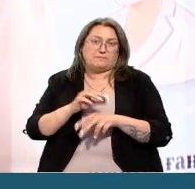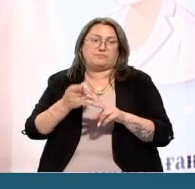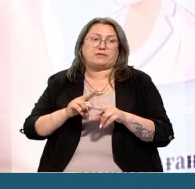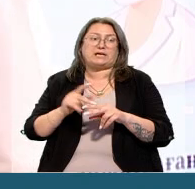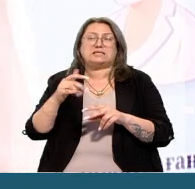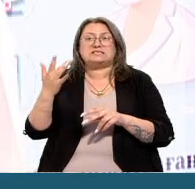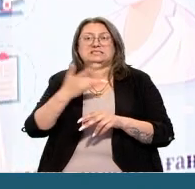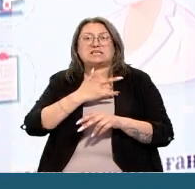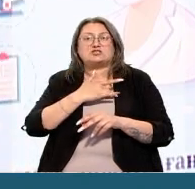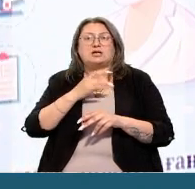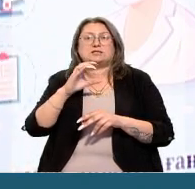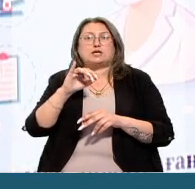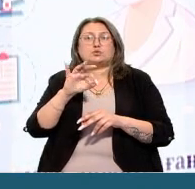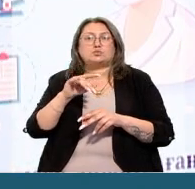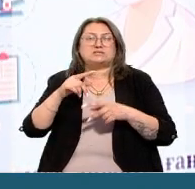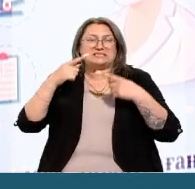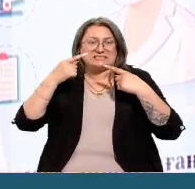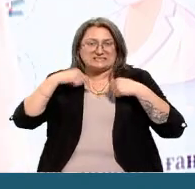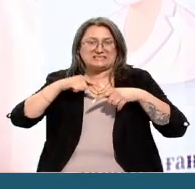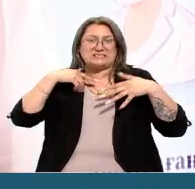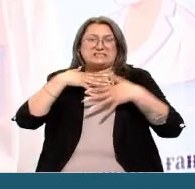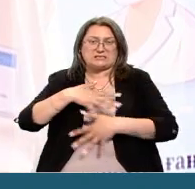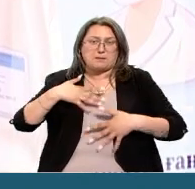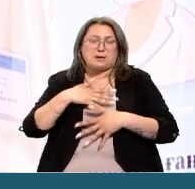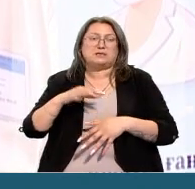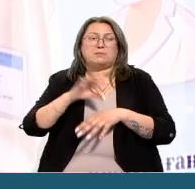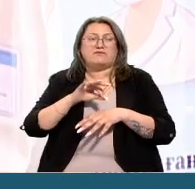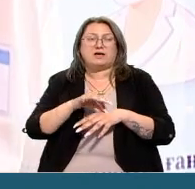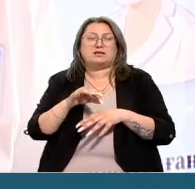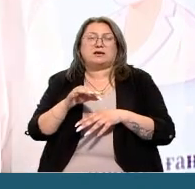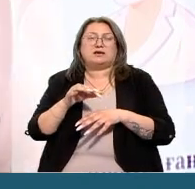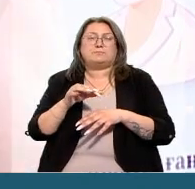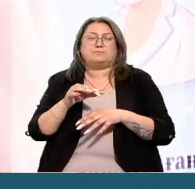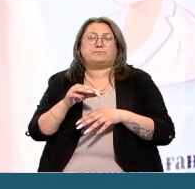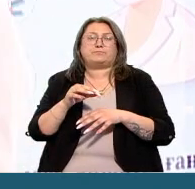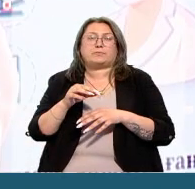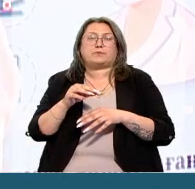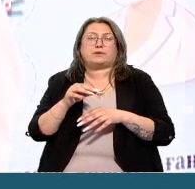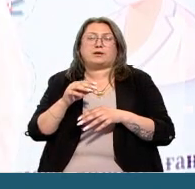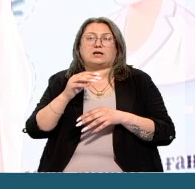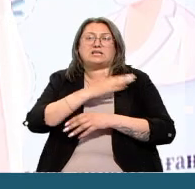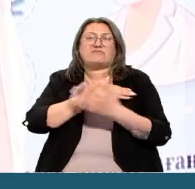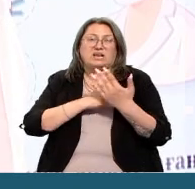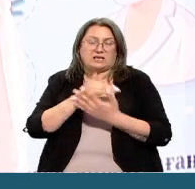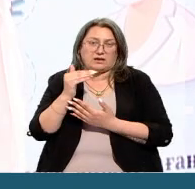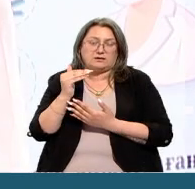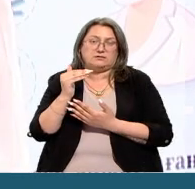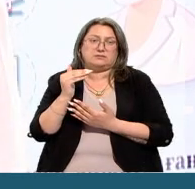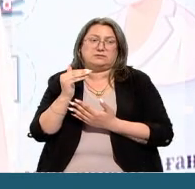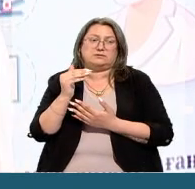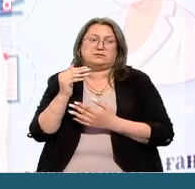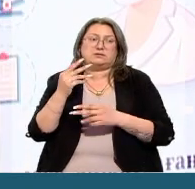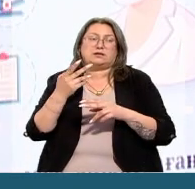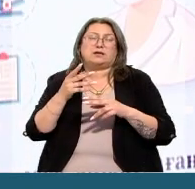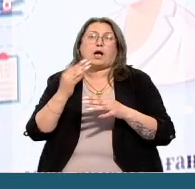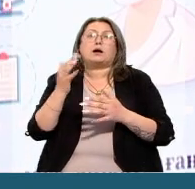со стороны сердечно-сосудистой системы, со стороны у нас заболевания, таких как подъем артериального давления, что в этот